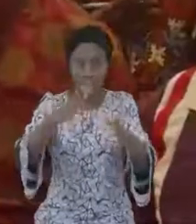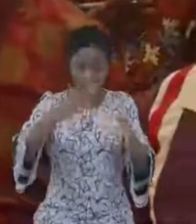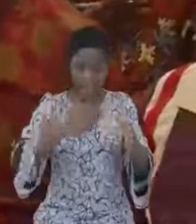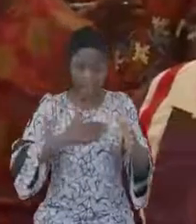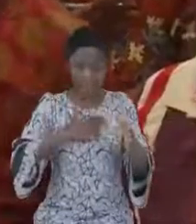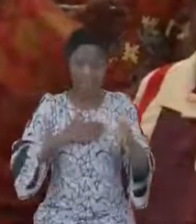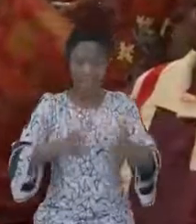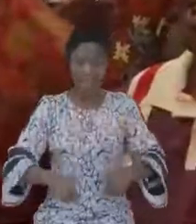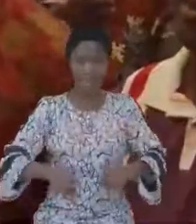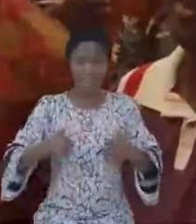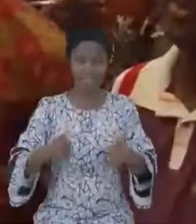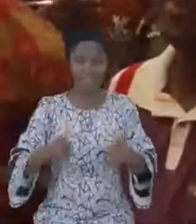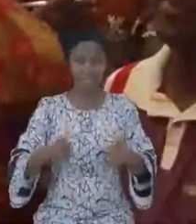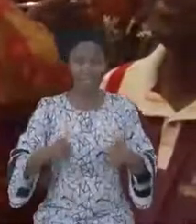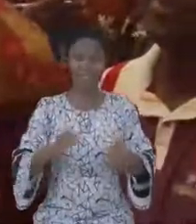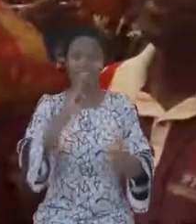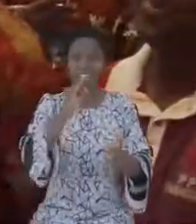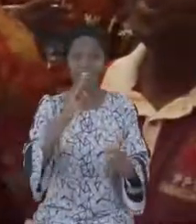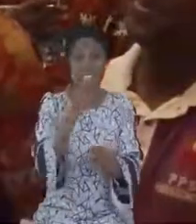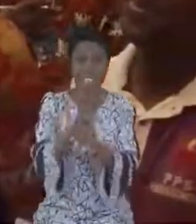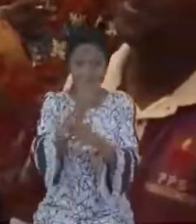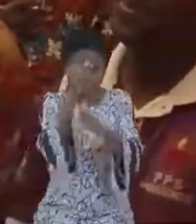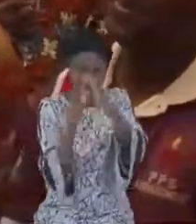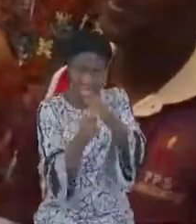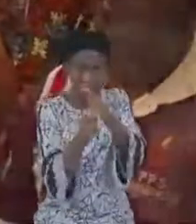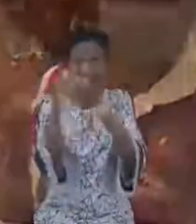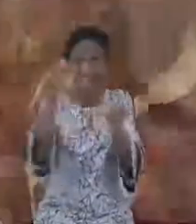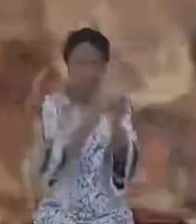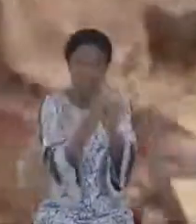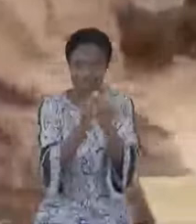dis ma vie est cachée